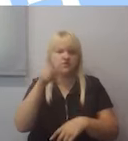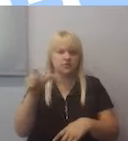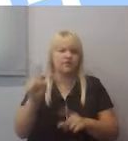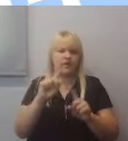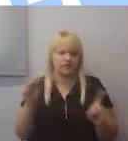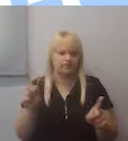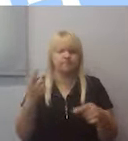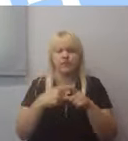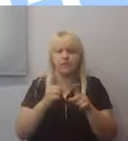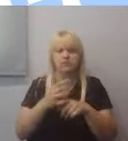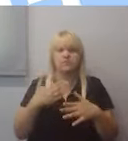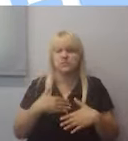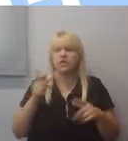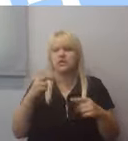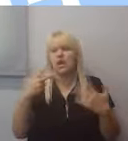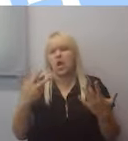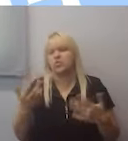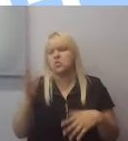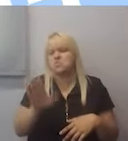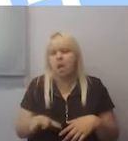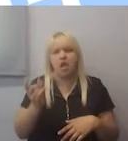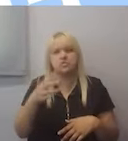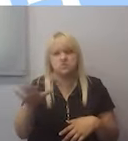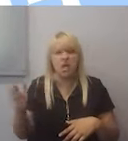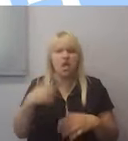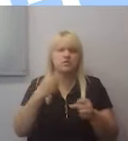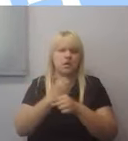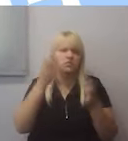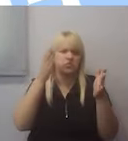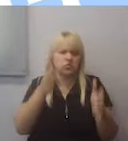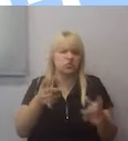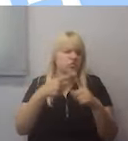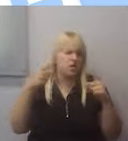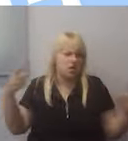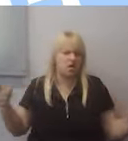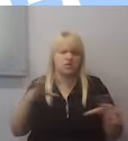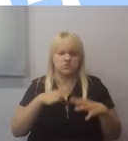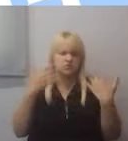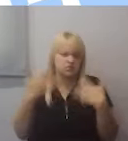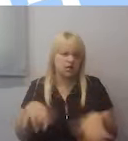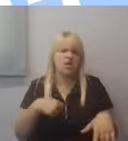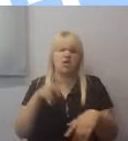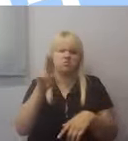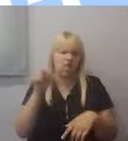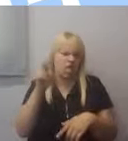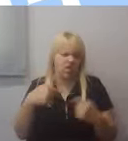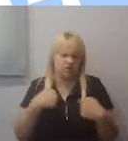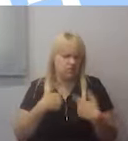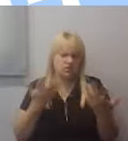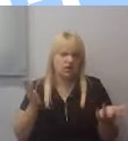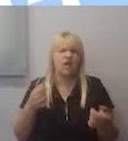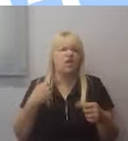ir astoņi mazbērni darba mūšs man ir bijis garš nu jau man ir pensija nu ko tad es